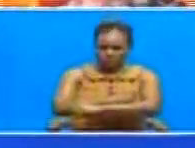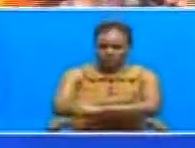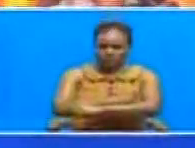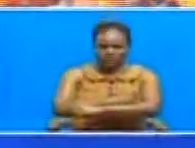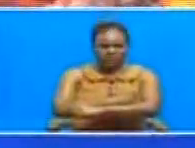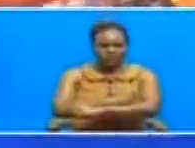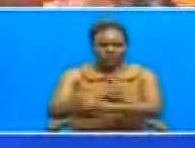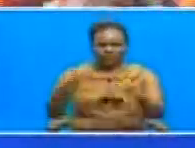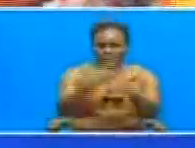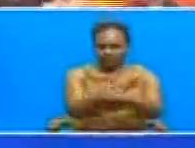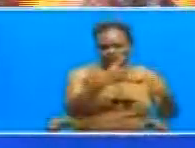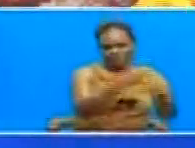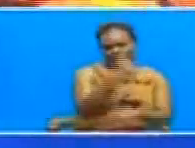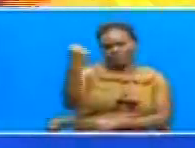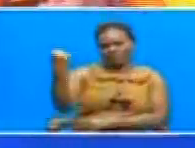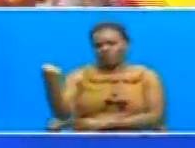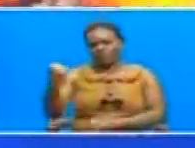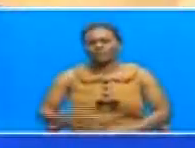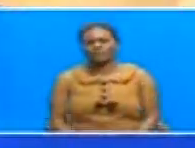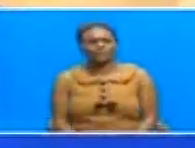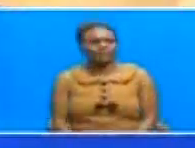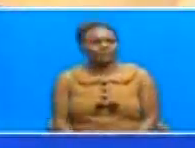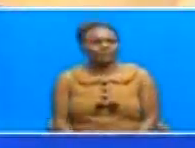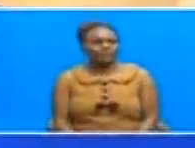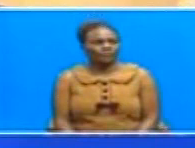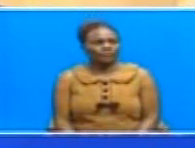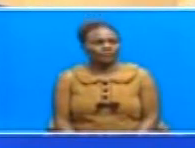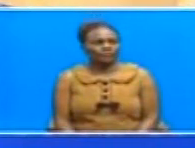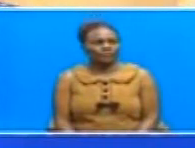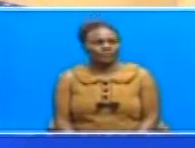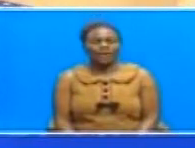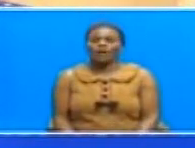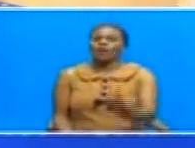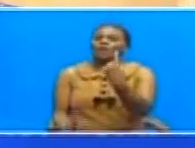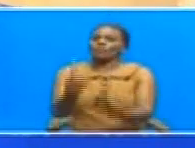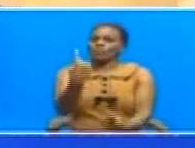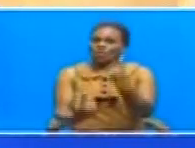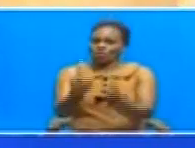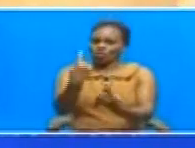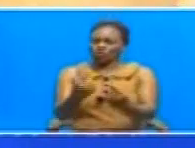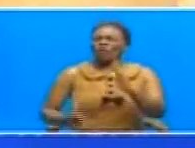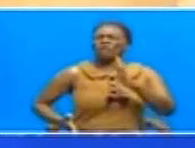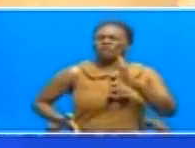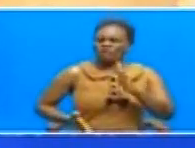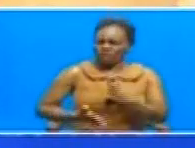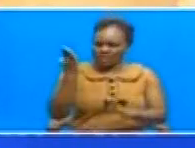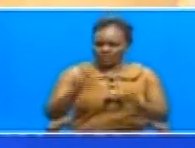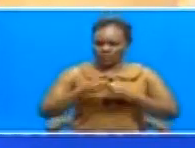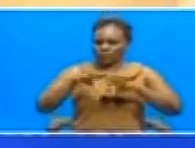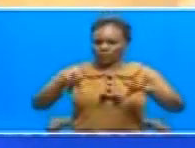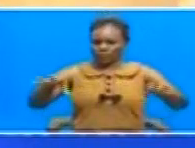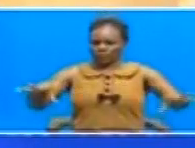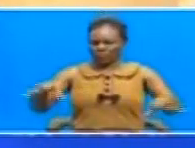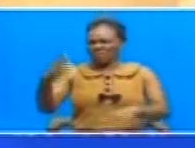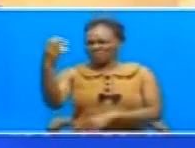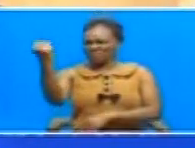upili Sisoni na shule ya upili Lutsangani. Vile moto ulivyoshika haraka, kwa sababu kwa dakika